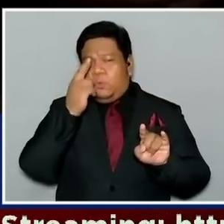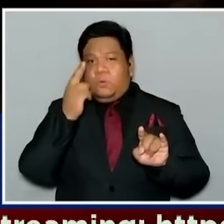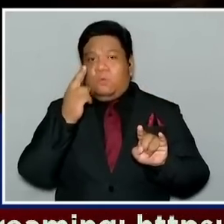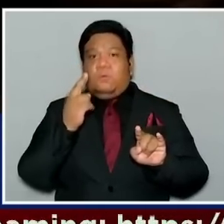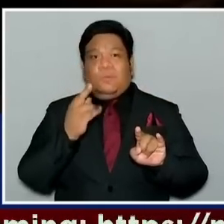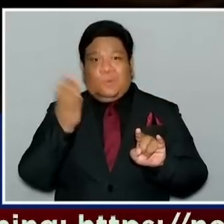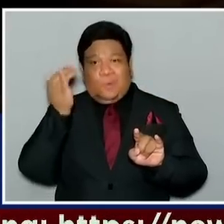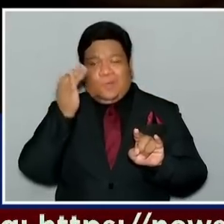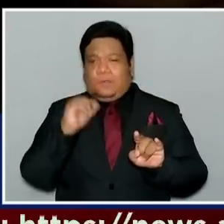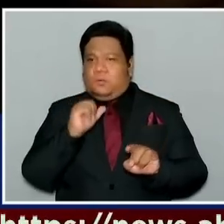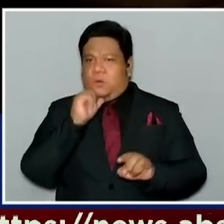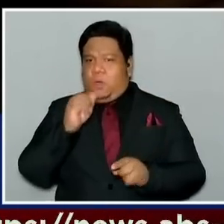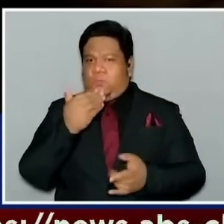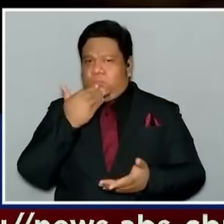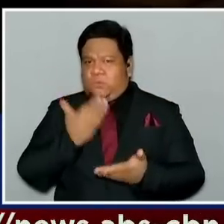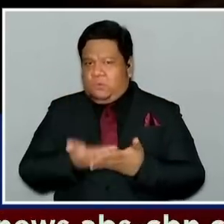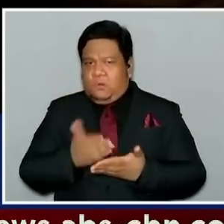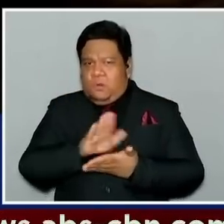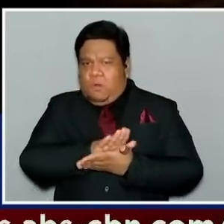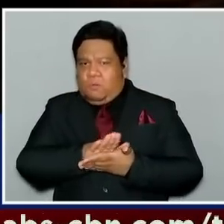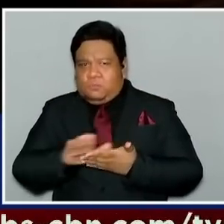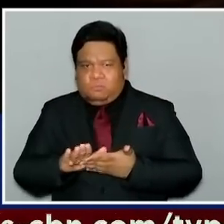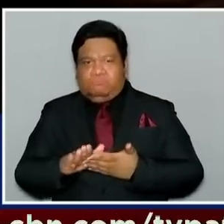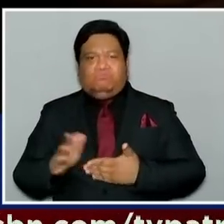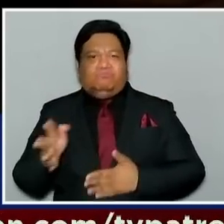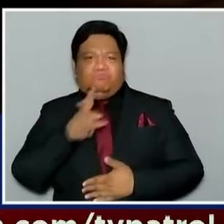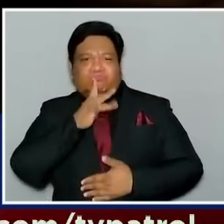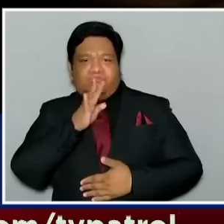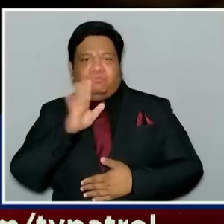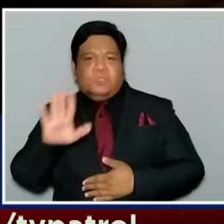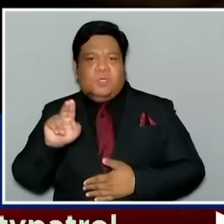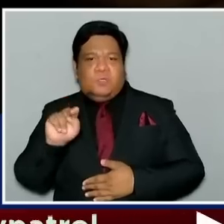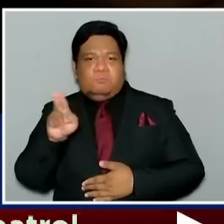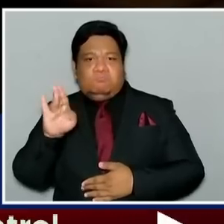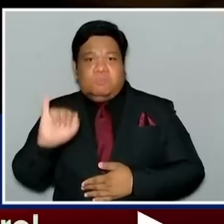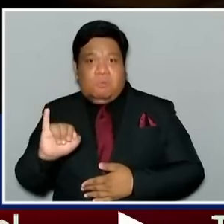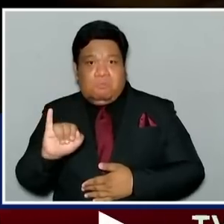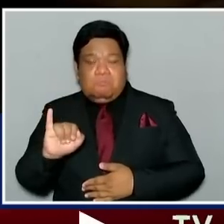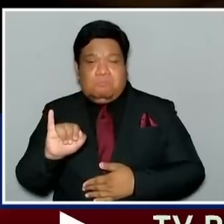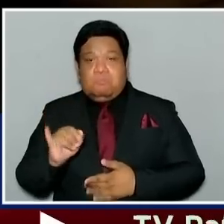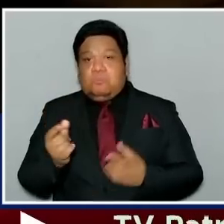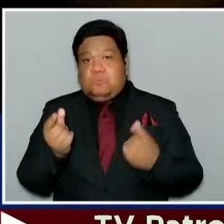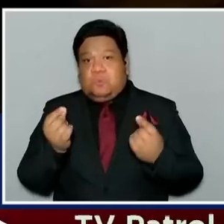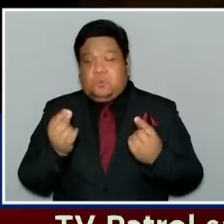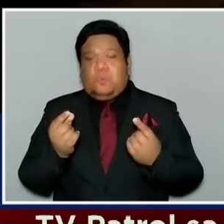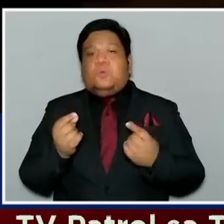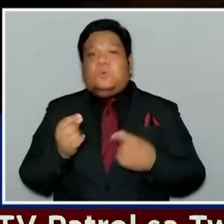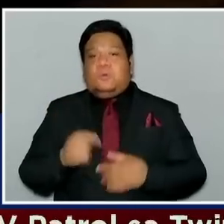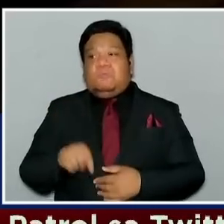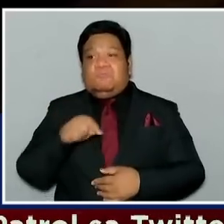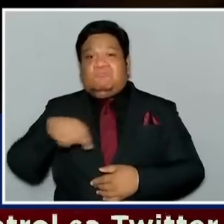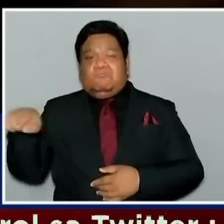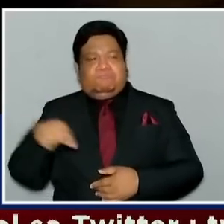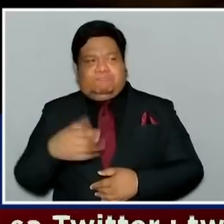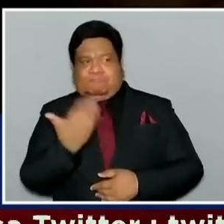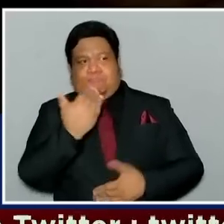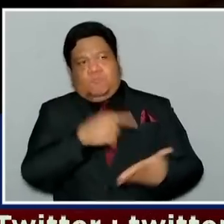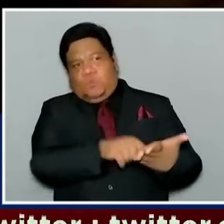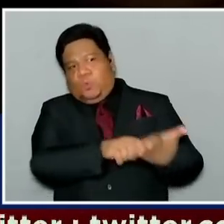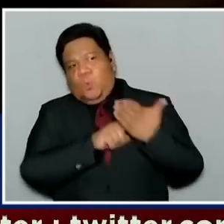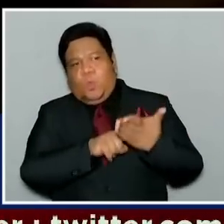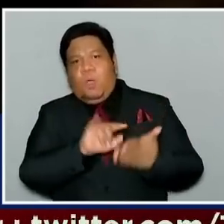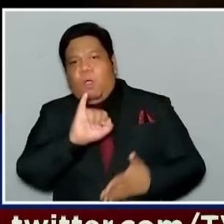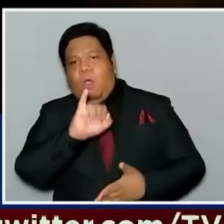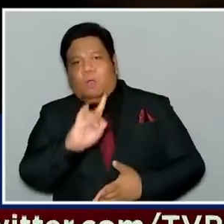ang pagsasalita ng mga taga-NBI. Dahil dito, hiningan ng NBI agents ng ID ang mga media